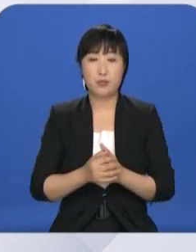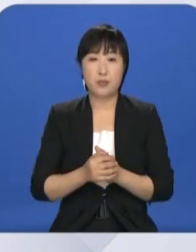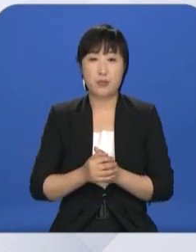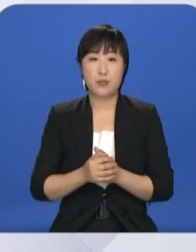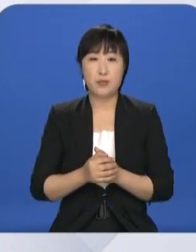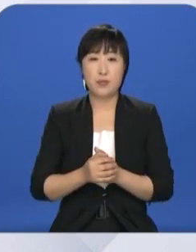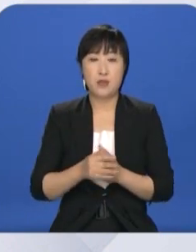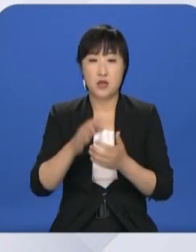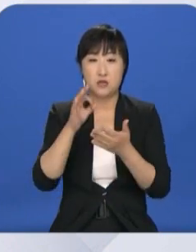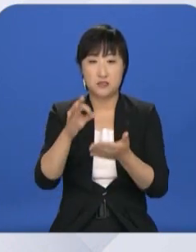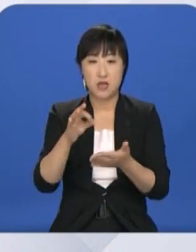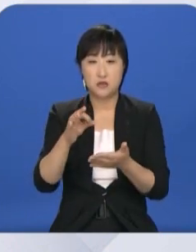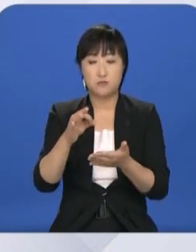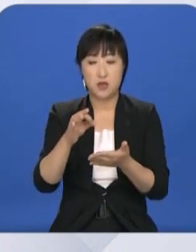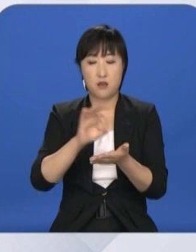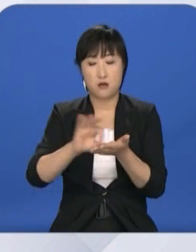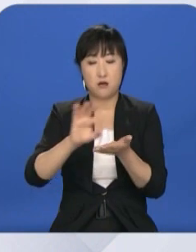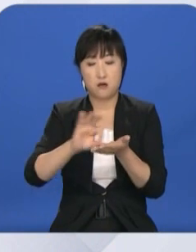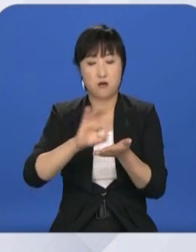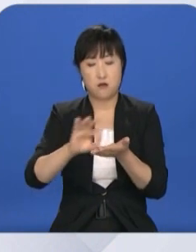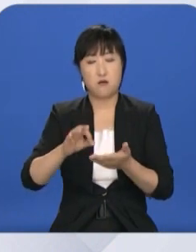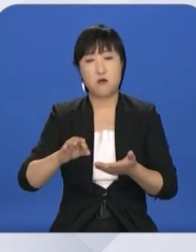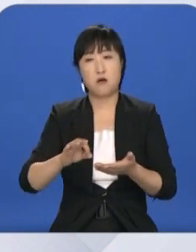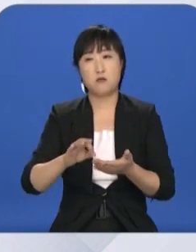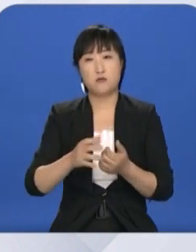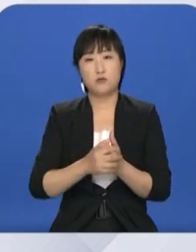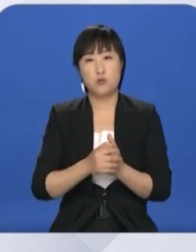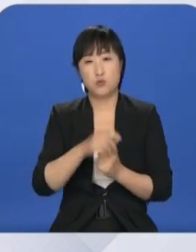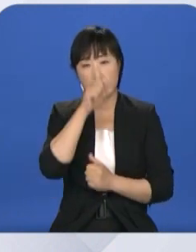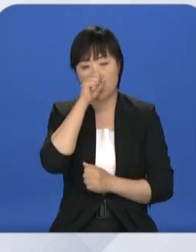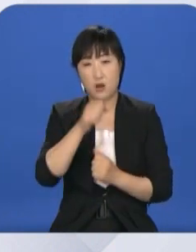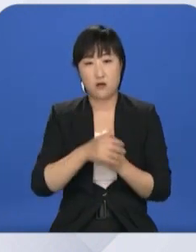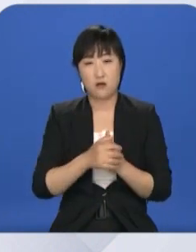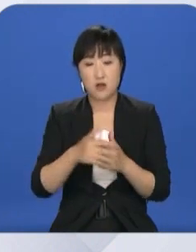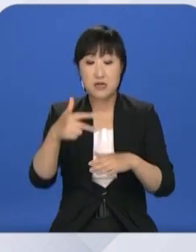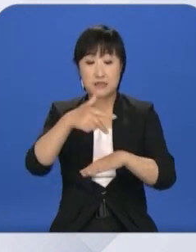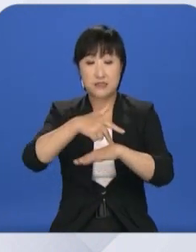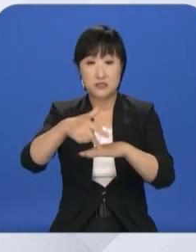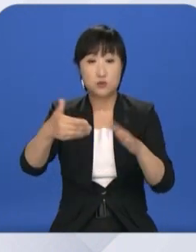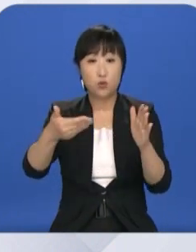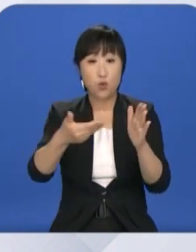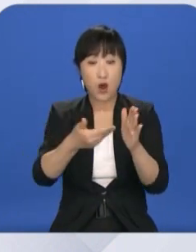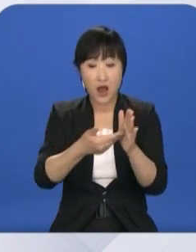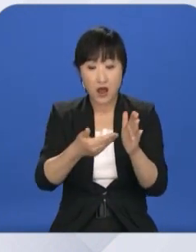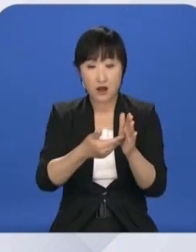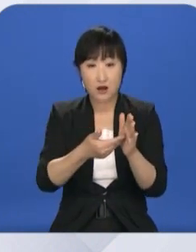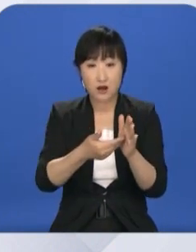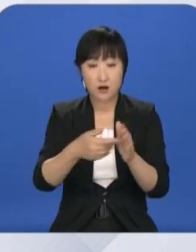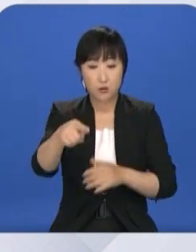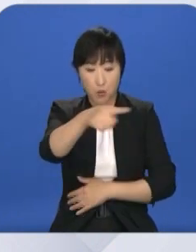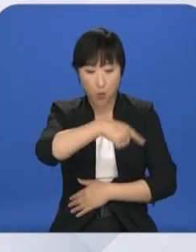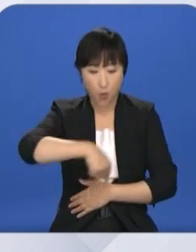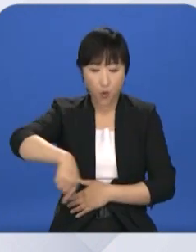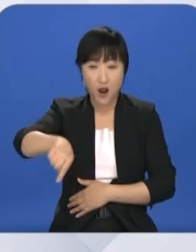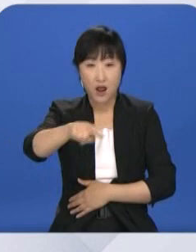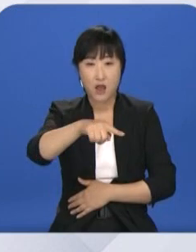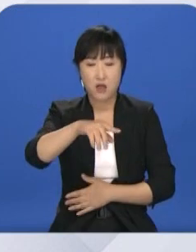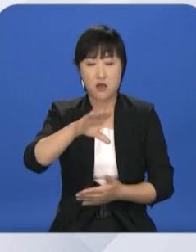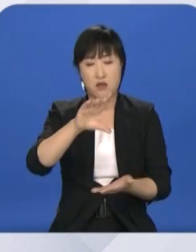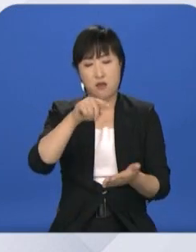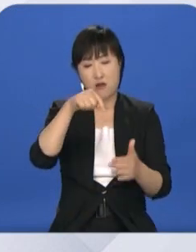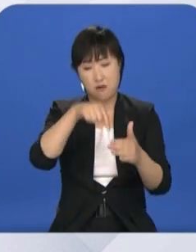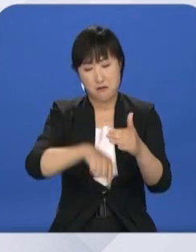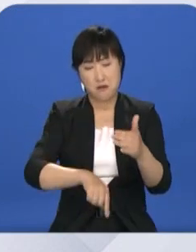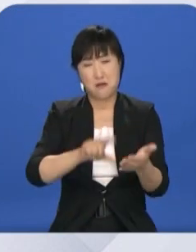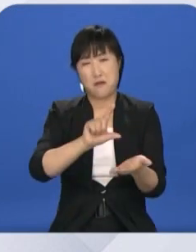그 자금 유입 효과가 발생을 합니다. 예, 예. 그래서 진도항 그 팽목 그쪽이 지금 그 수심이